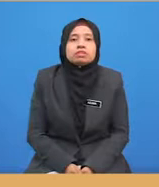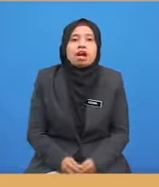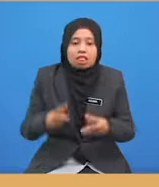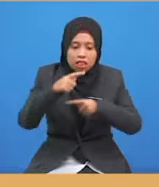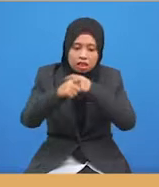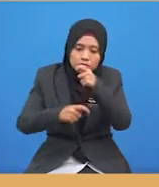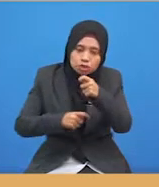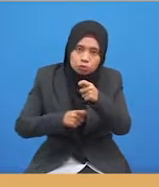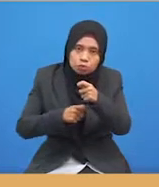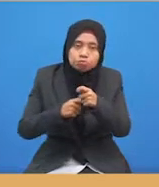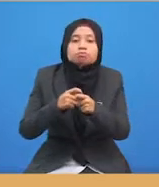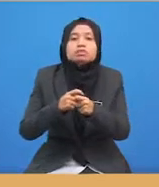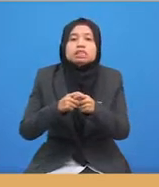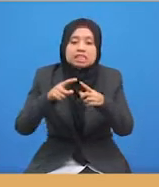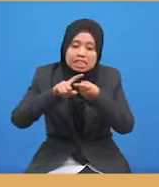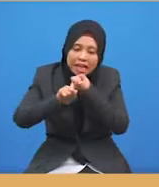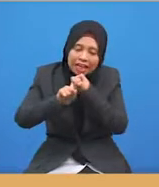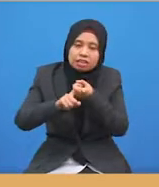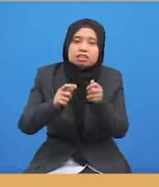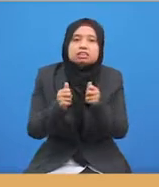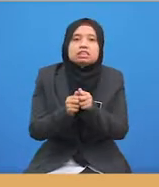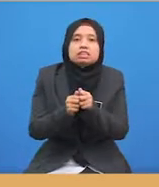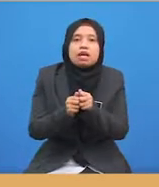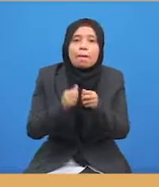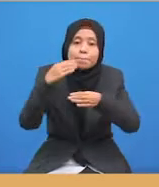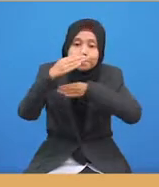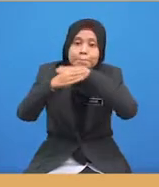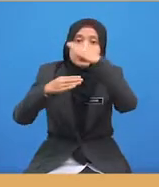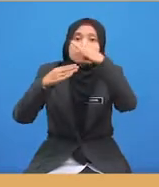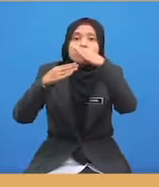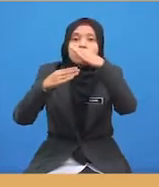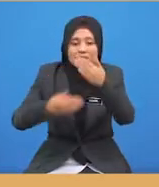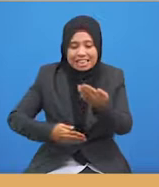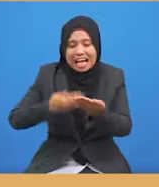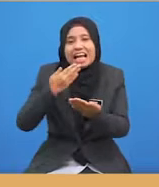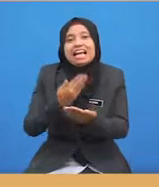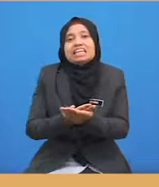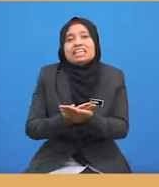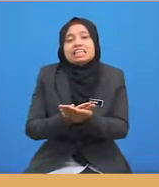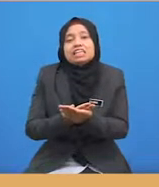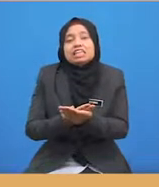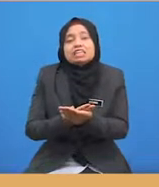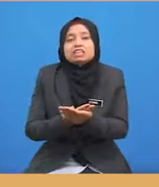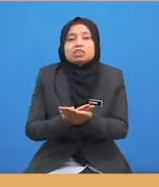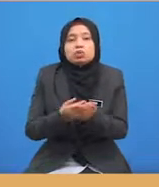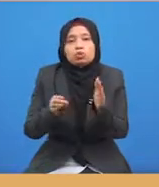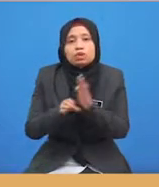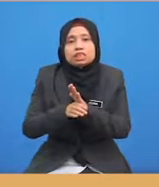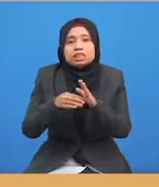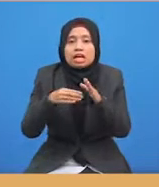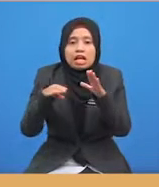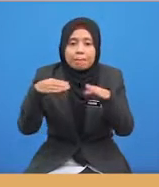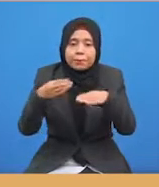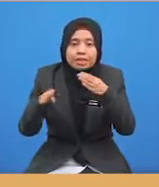Tamadun menurut Barat dikaitkan dengan pembangunan lahiriah, terutama dalam bidang